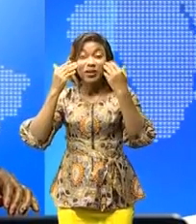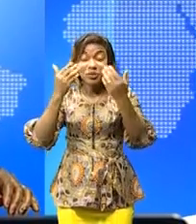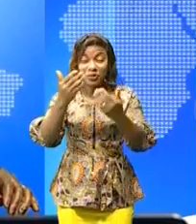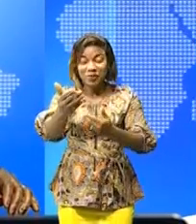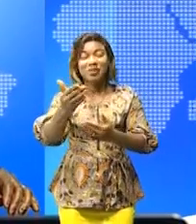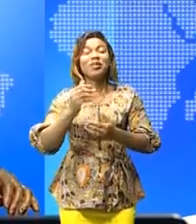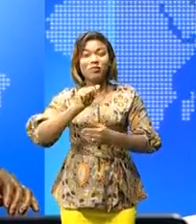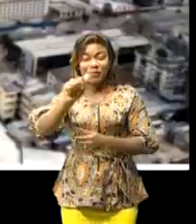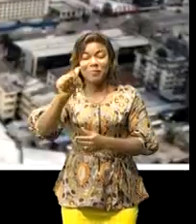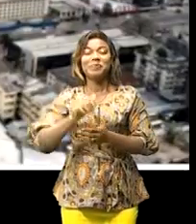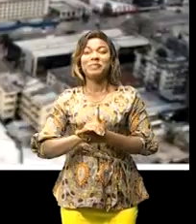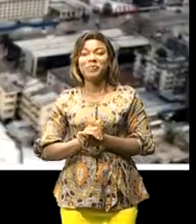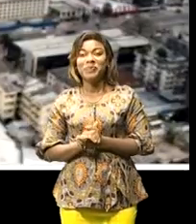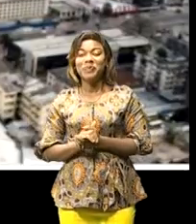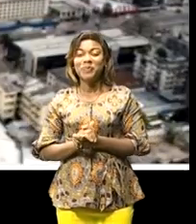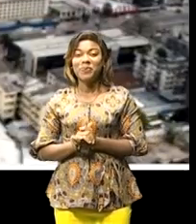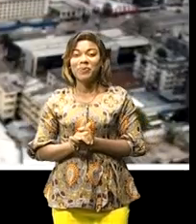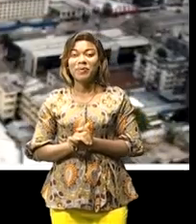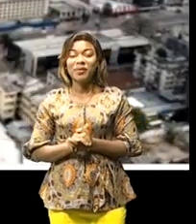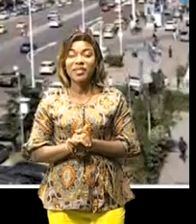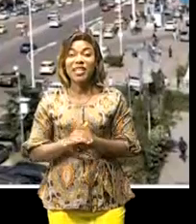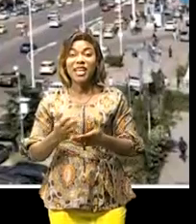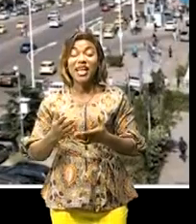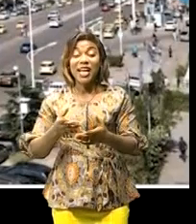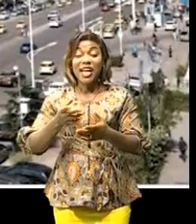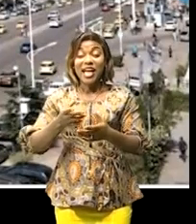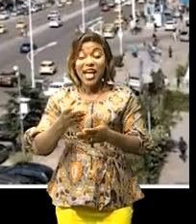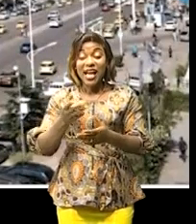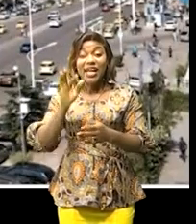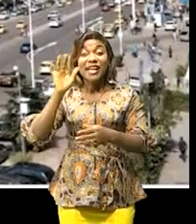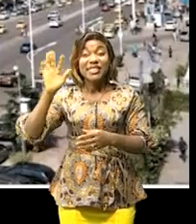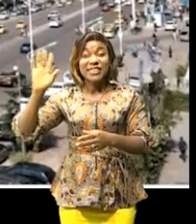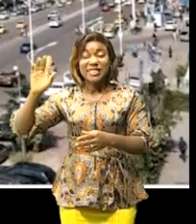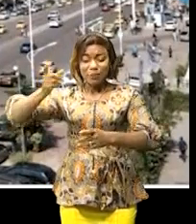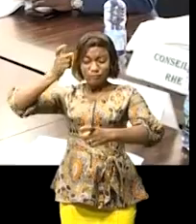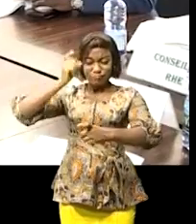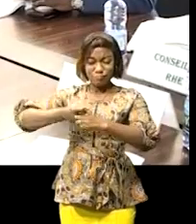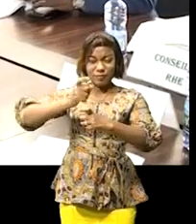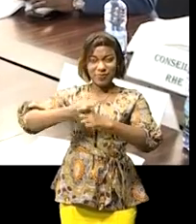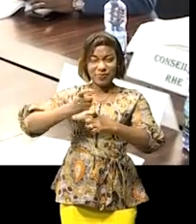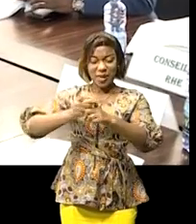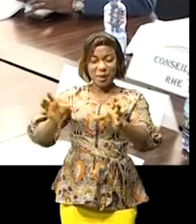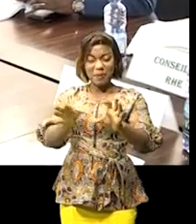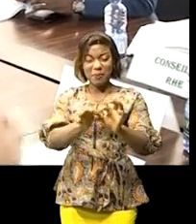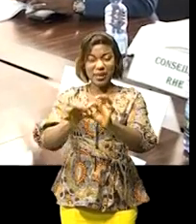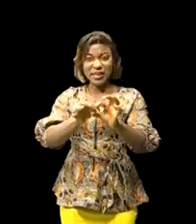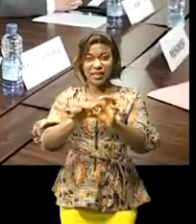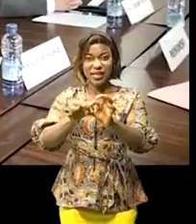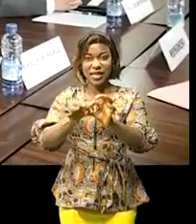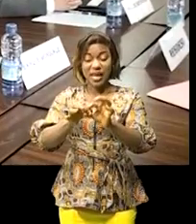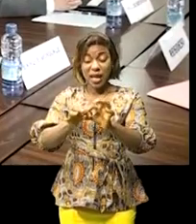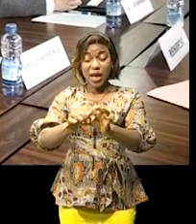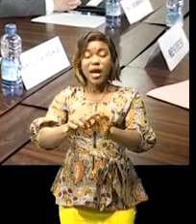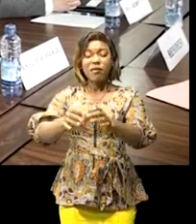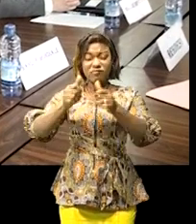Marie Kalangi-Gwezia. Le projet Kinelenda, un partenariat stratégique entre la République démocratique du Congo et la Banque